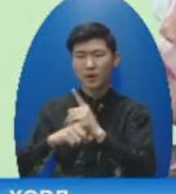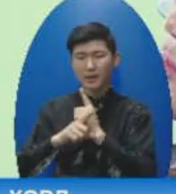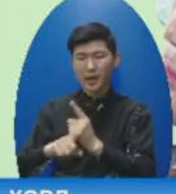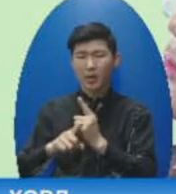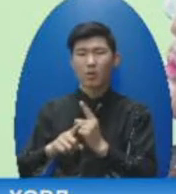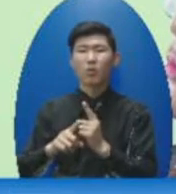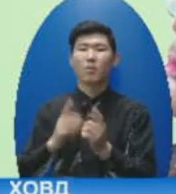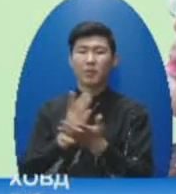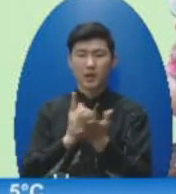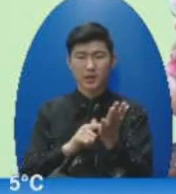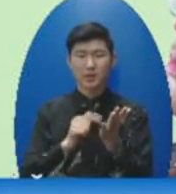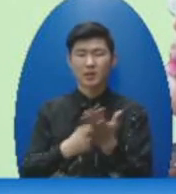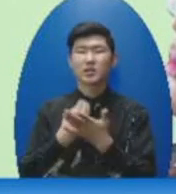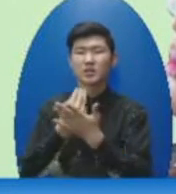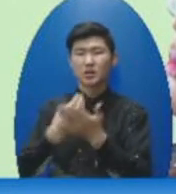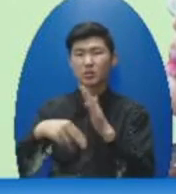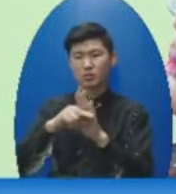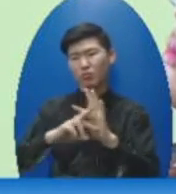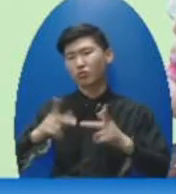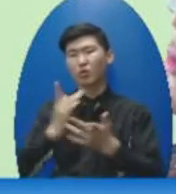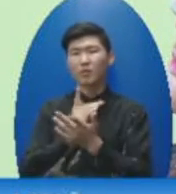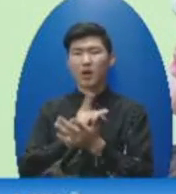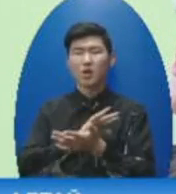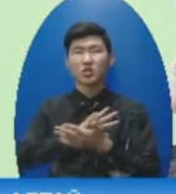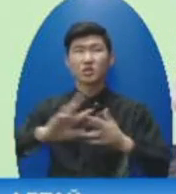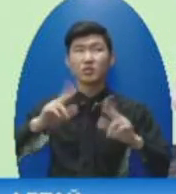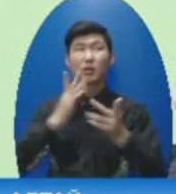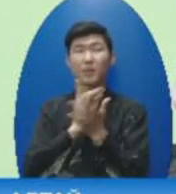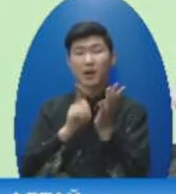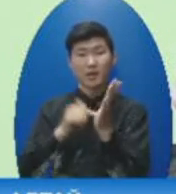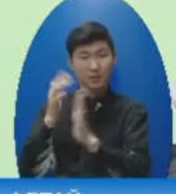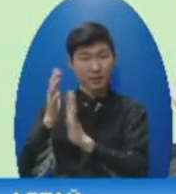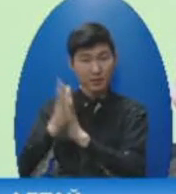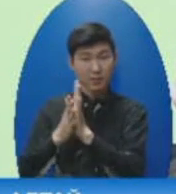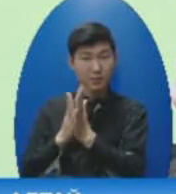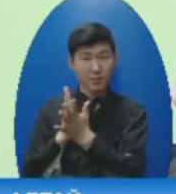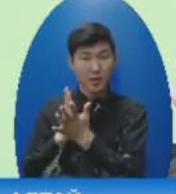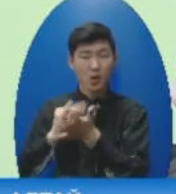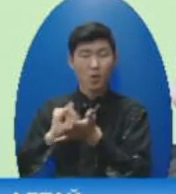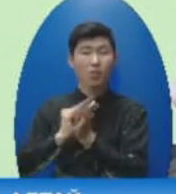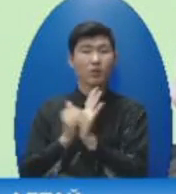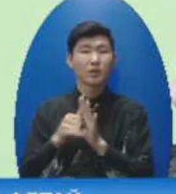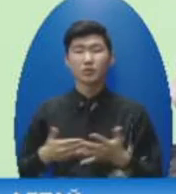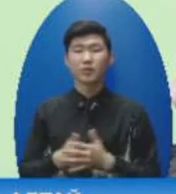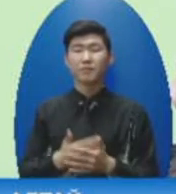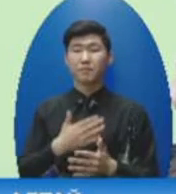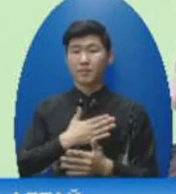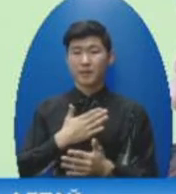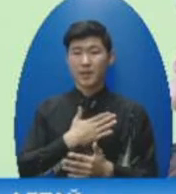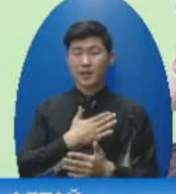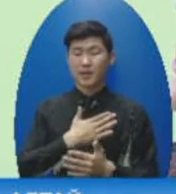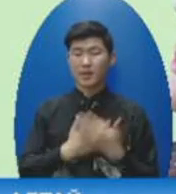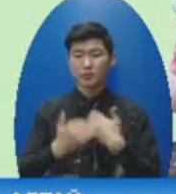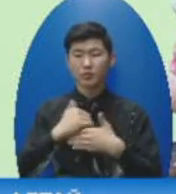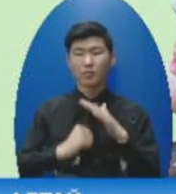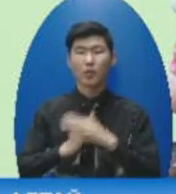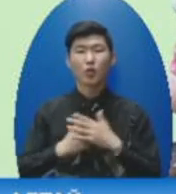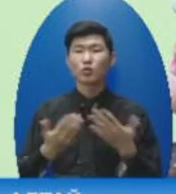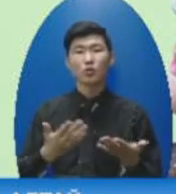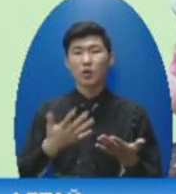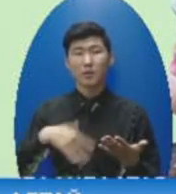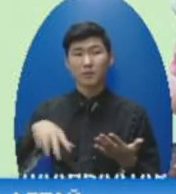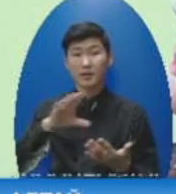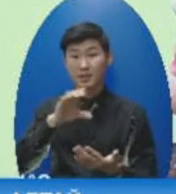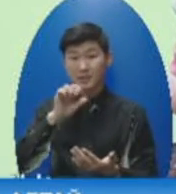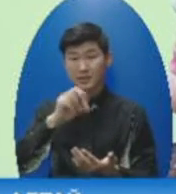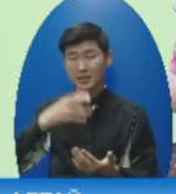энэ шагналынхаа журмыг өөрчил, боловсруулга болгох гэж байгаа. Тэгэхээр бол манай байр суурь бол бид сая одоо засгийн